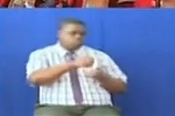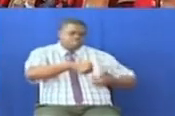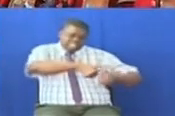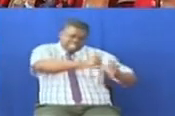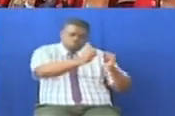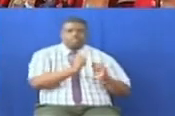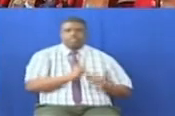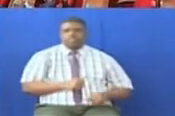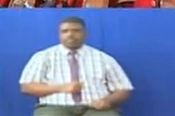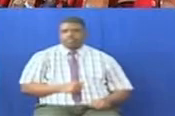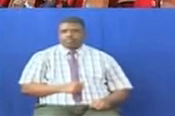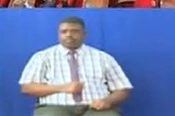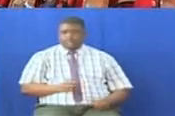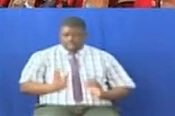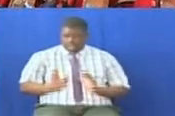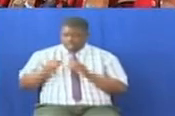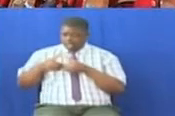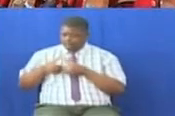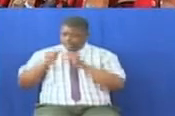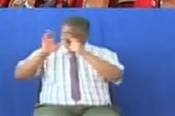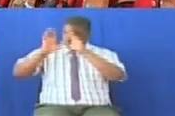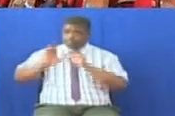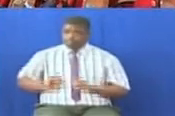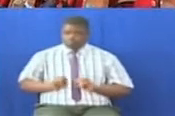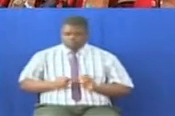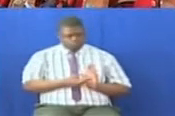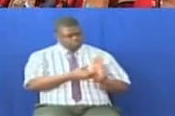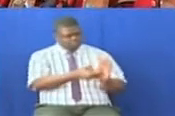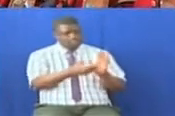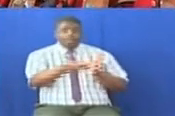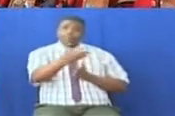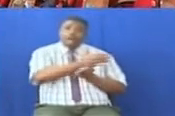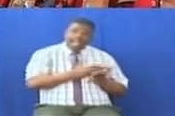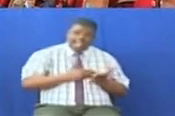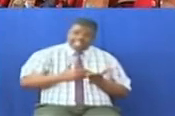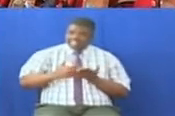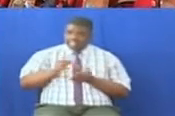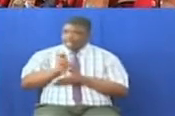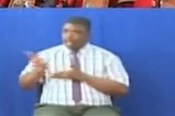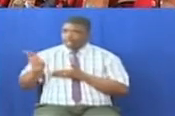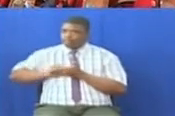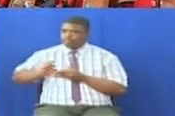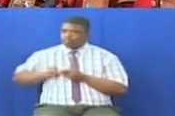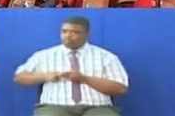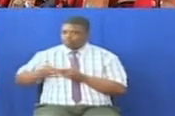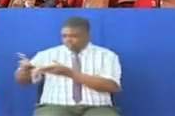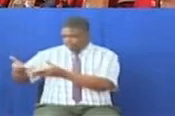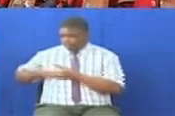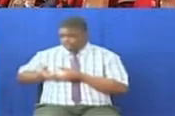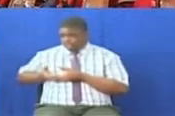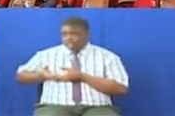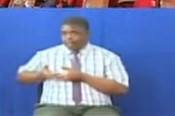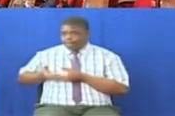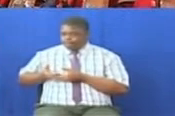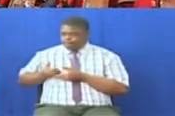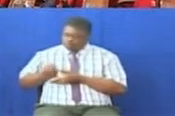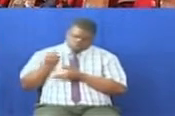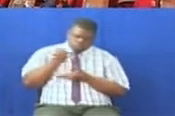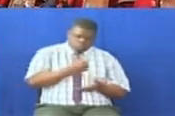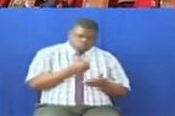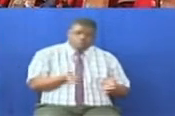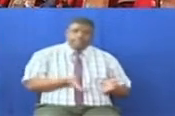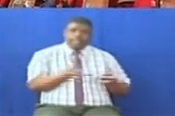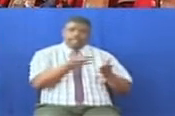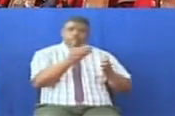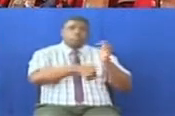imebainisha zipo baadhi ya halmashauri zinapokea mgao wa ruzuku ya maendeleo zaidi ya kiasi